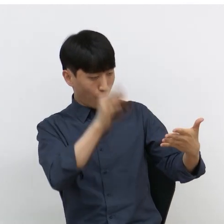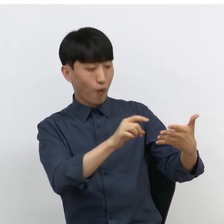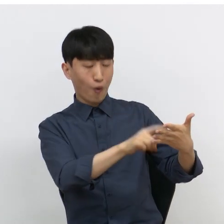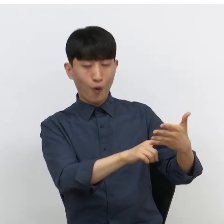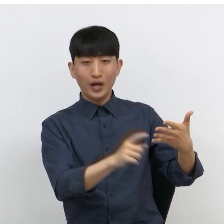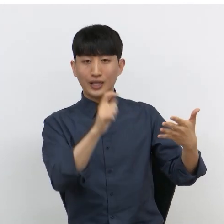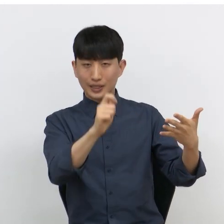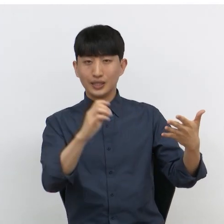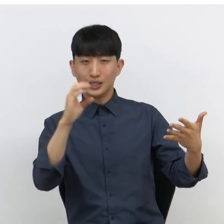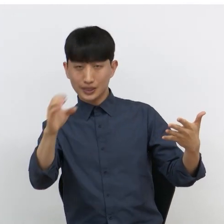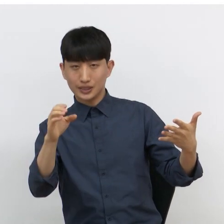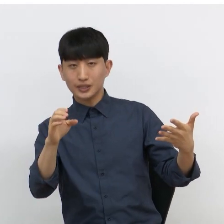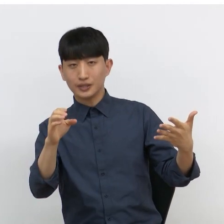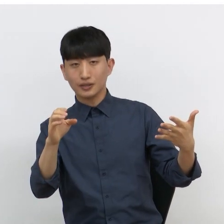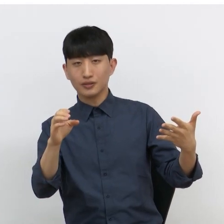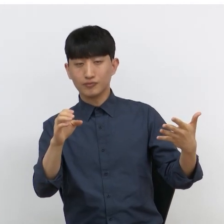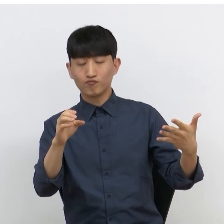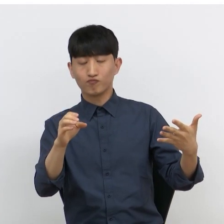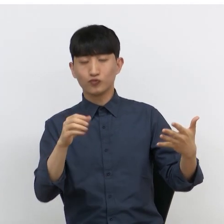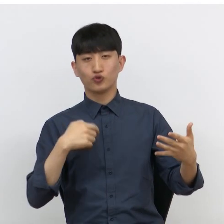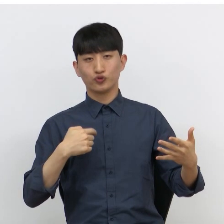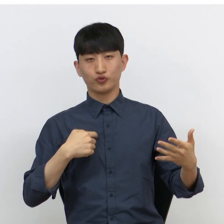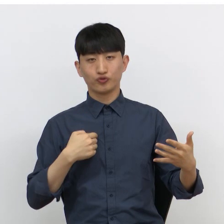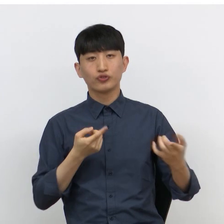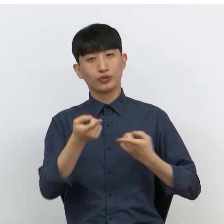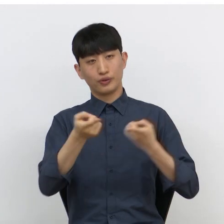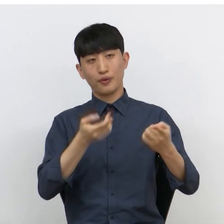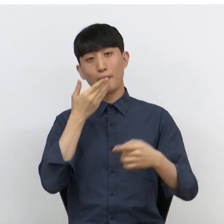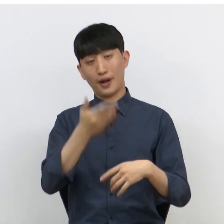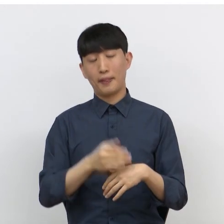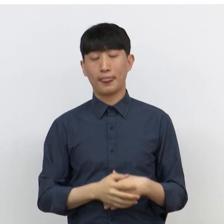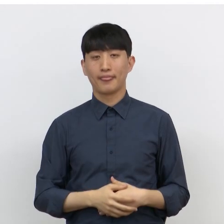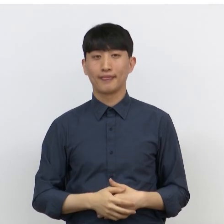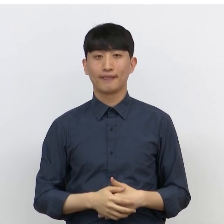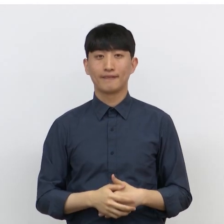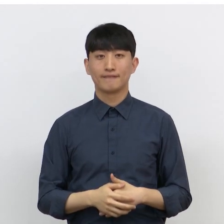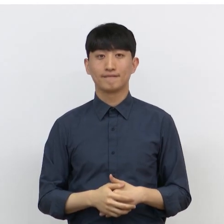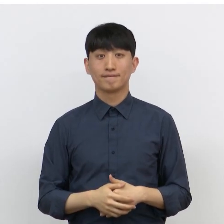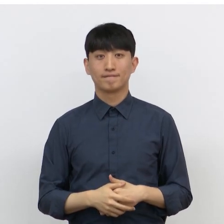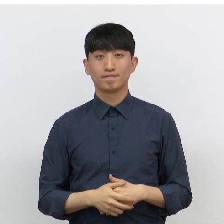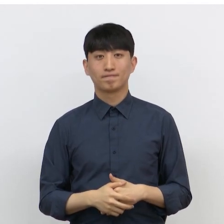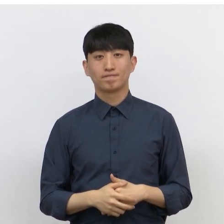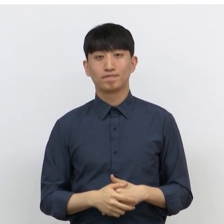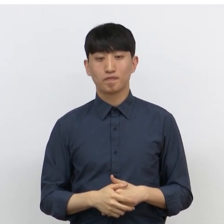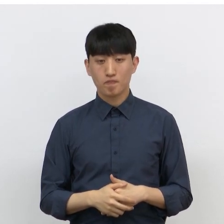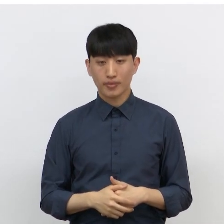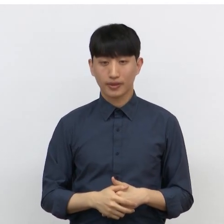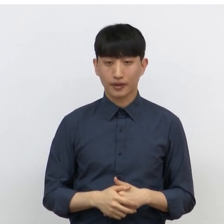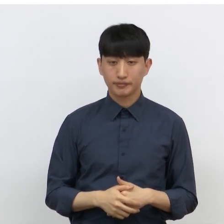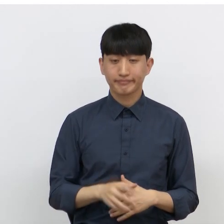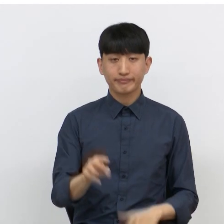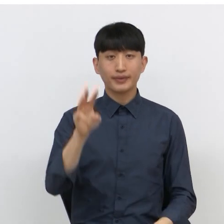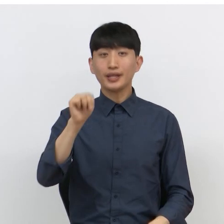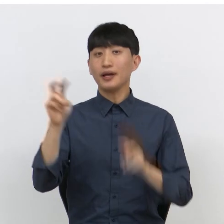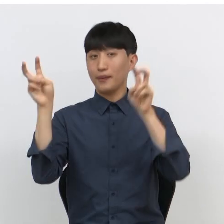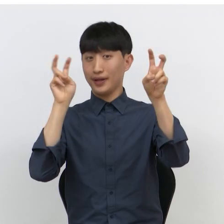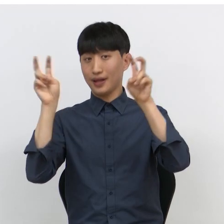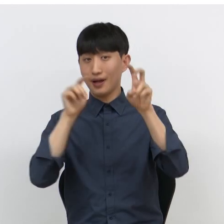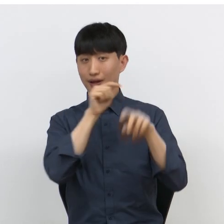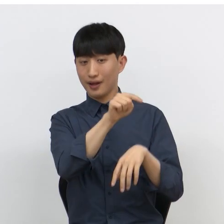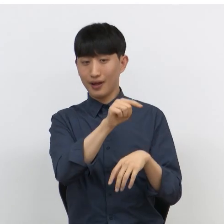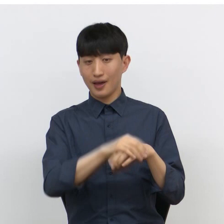T레벨과 C레벨을 우리가 설정해 줄 수가 있다는 것입니다. 자, 그리고 이것은 이제 메델에서도